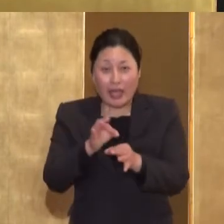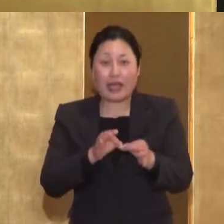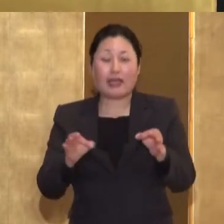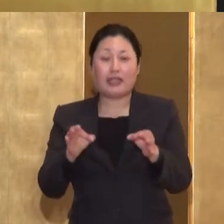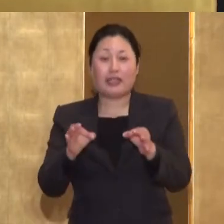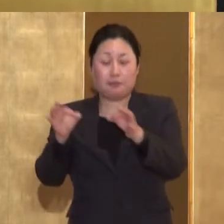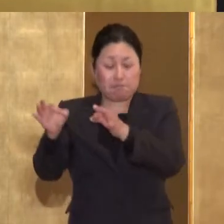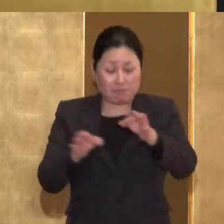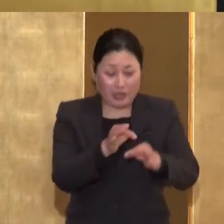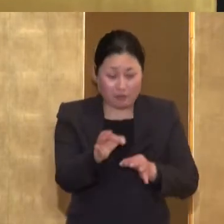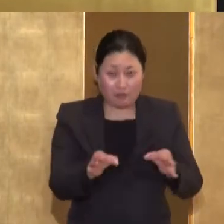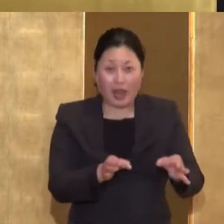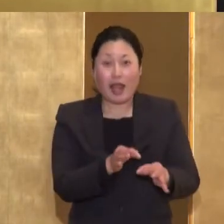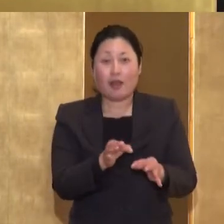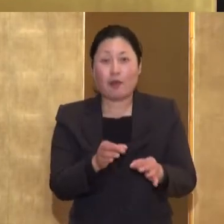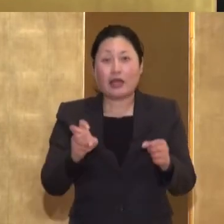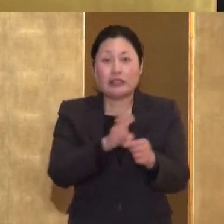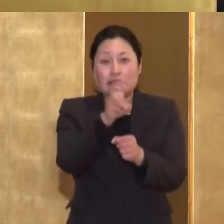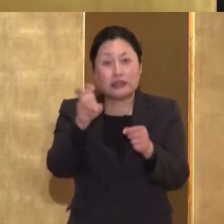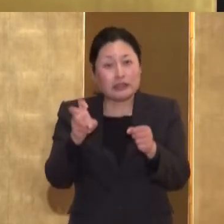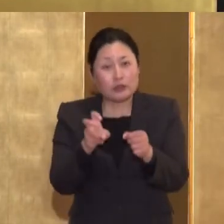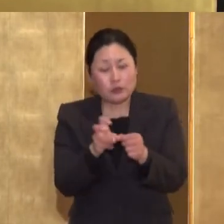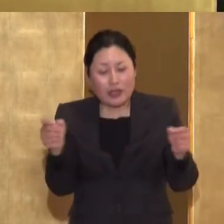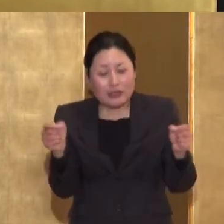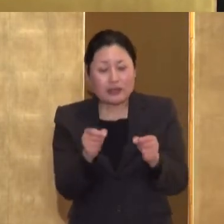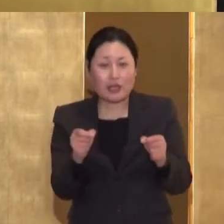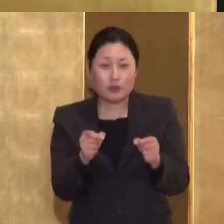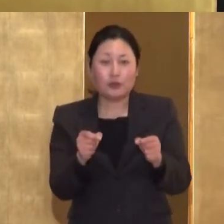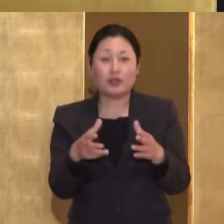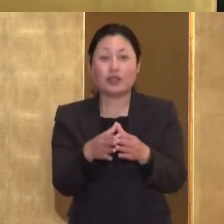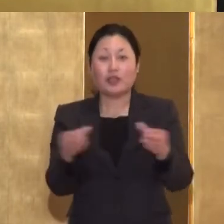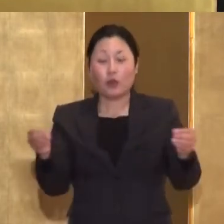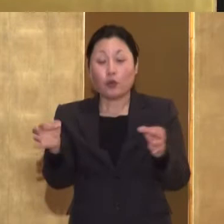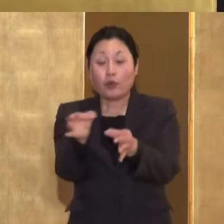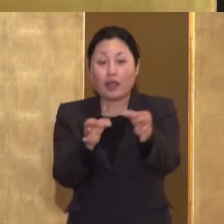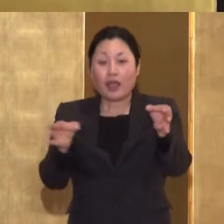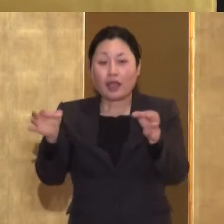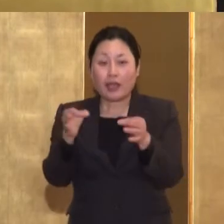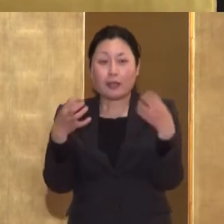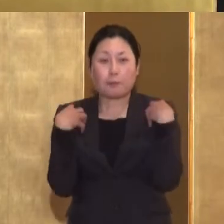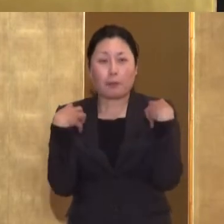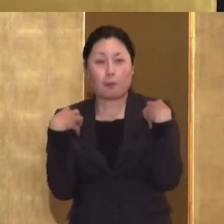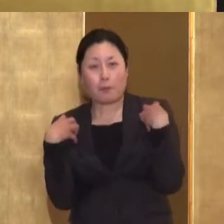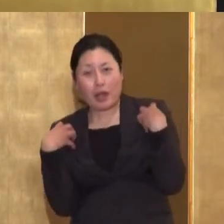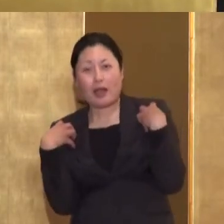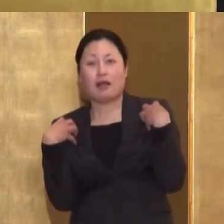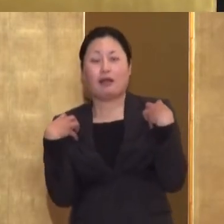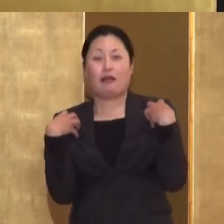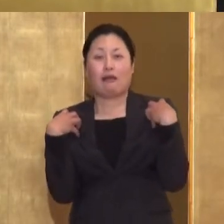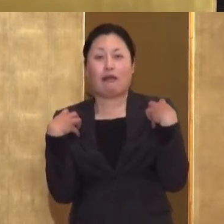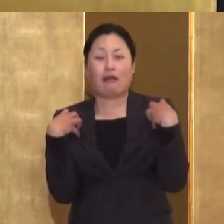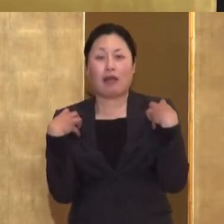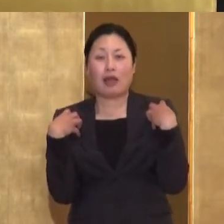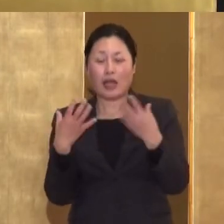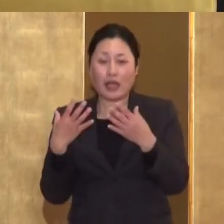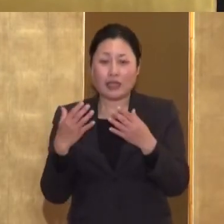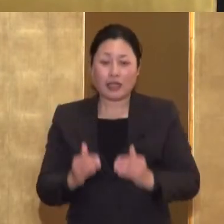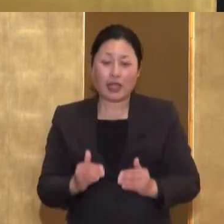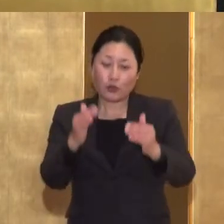デフレは20年近く日本経済に重くのしかかり、持続的成長